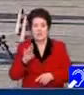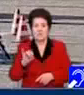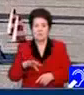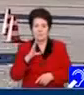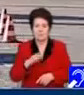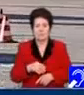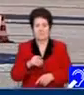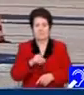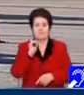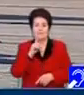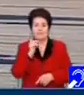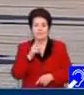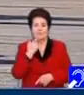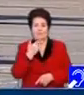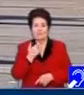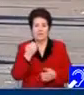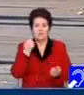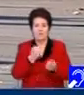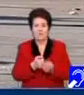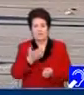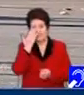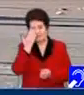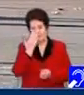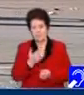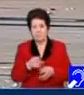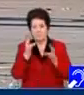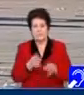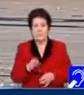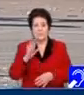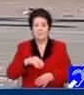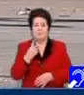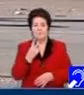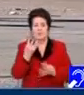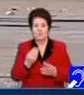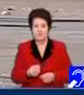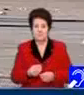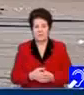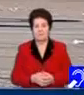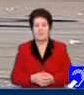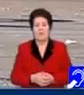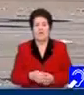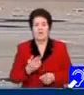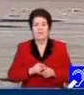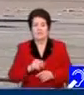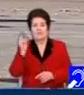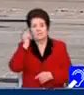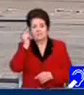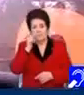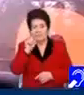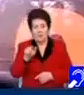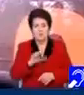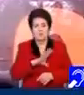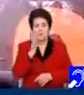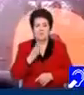presei italiene, tânărul s-a lovit grav la cap, iar decesul lui a survenit după două zile de agonie. Vadim Găină și-a făcut studiile în Milano și a lucrat